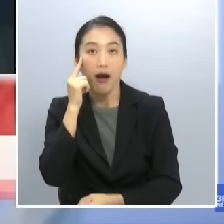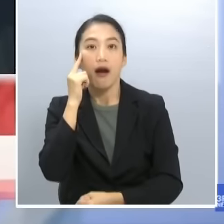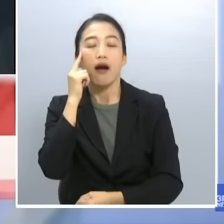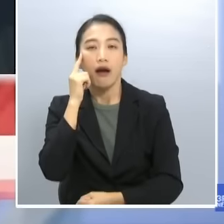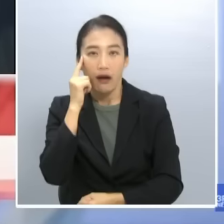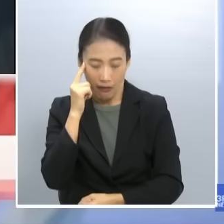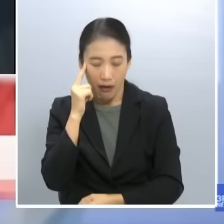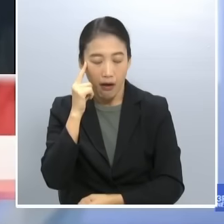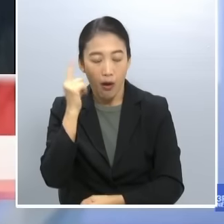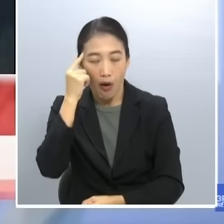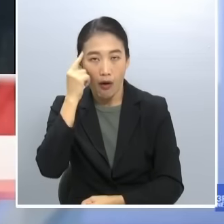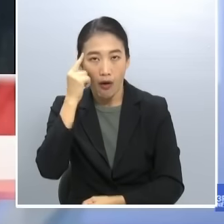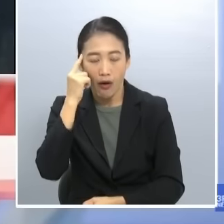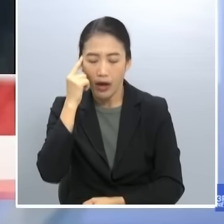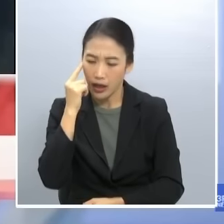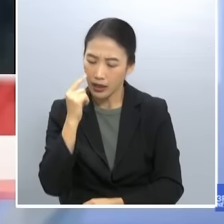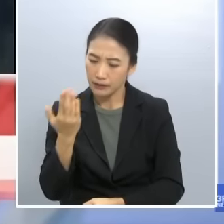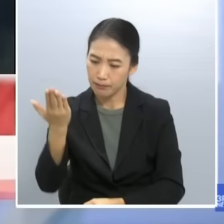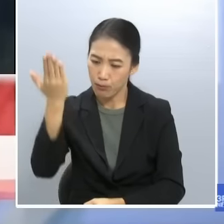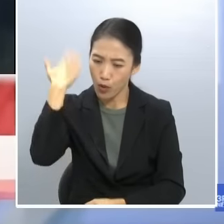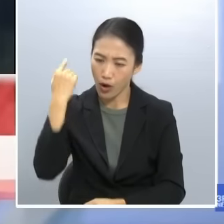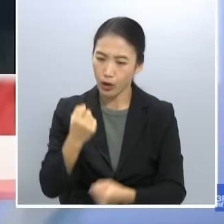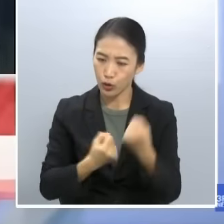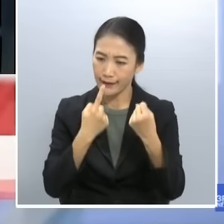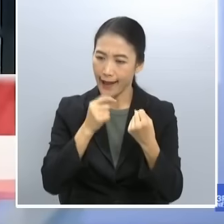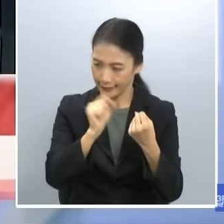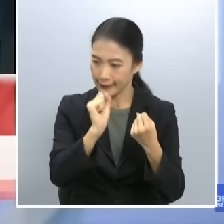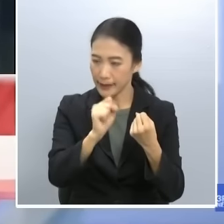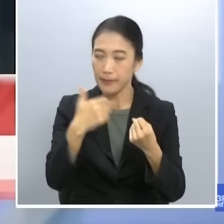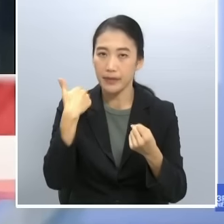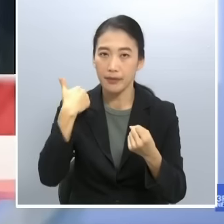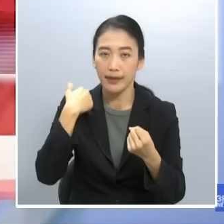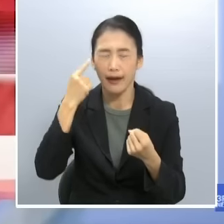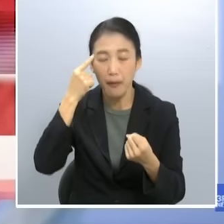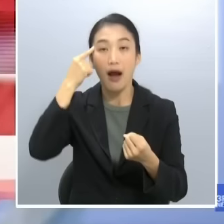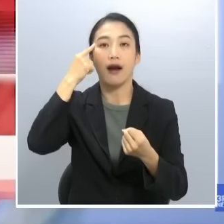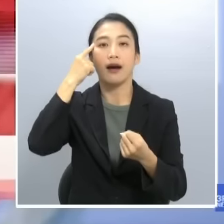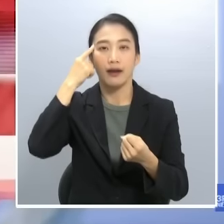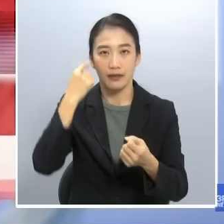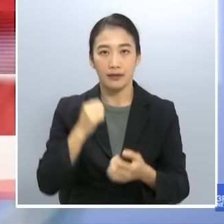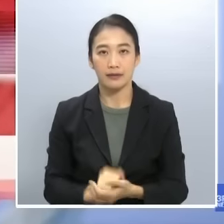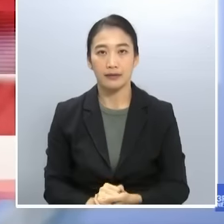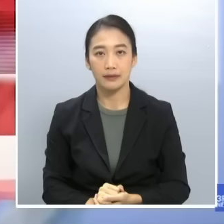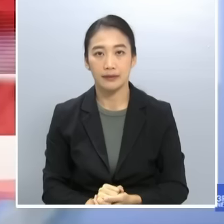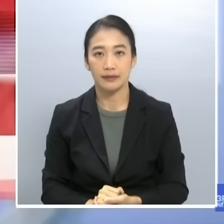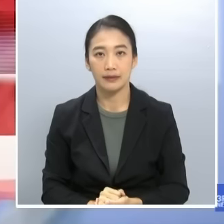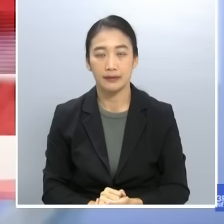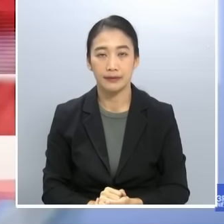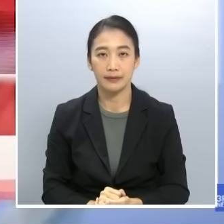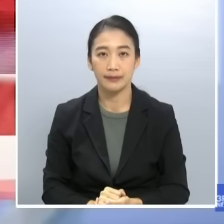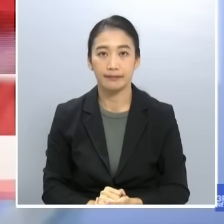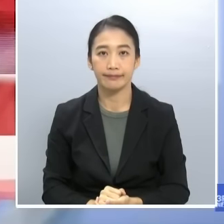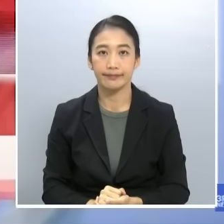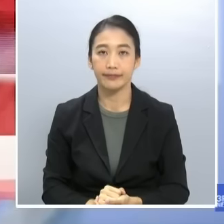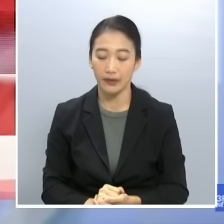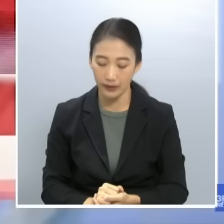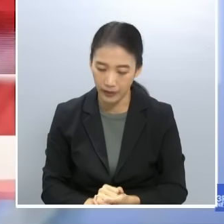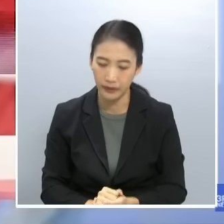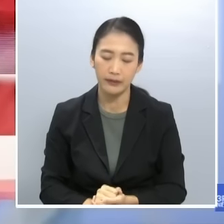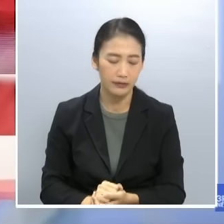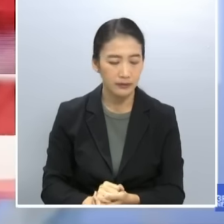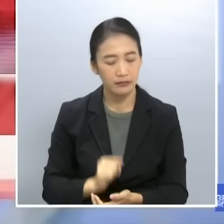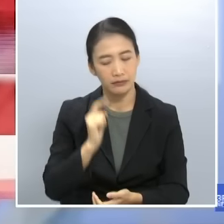นึกมานึกดูว่าอ้าวมันเคยมีรถแบบนี้จริงๆอือือืมันจะเคยมีรถแบบนี้จริงๆไม่